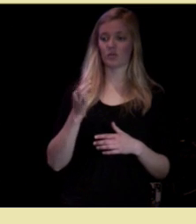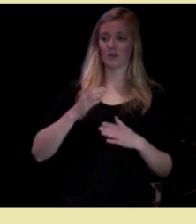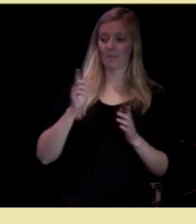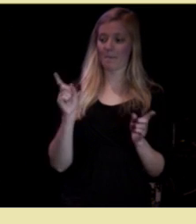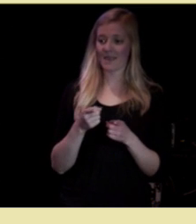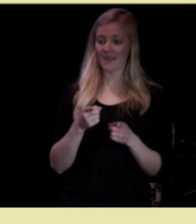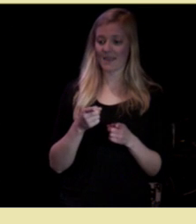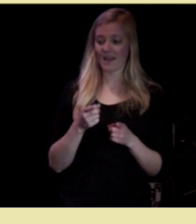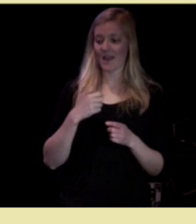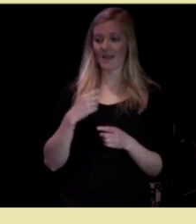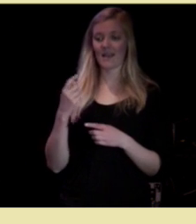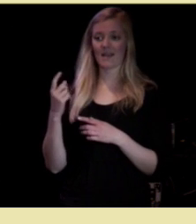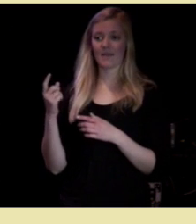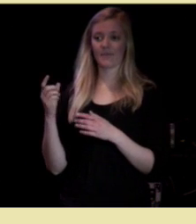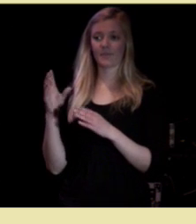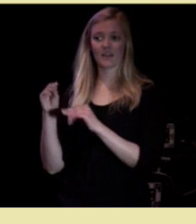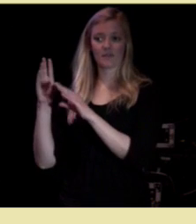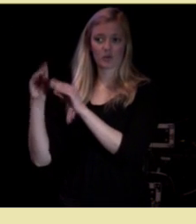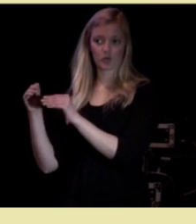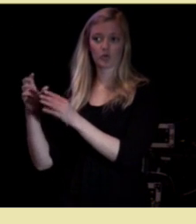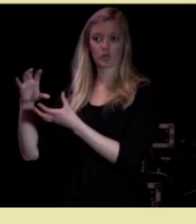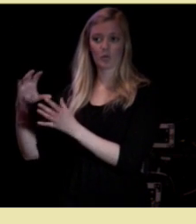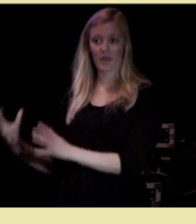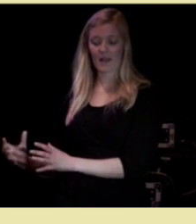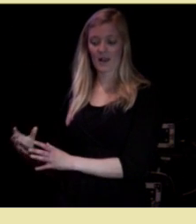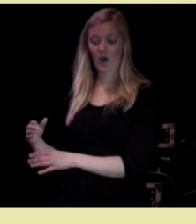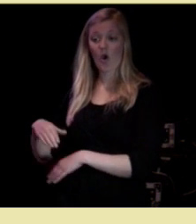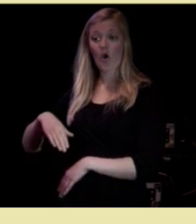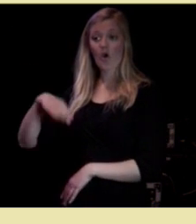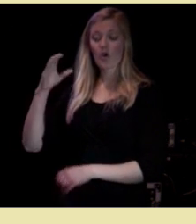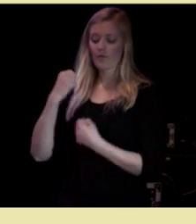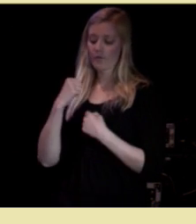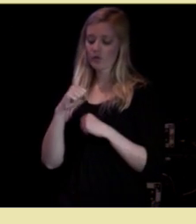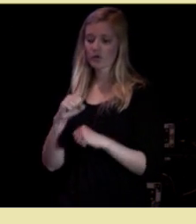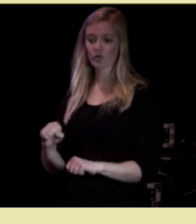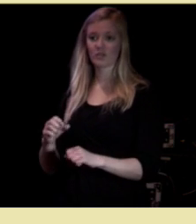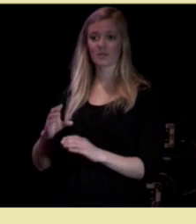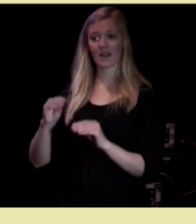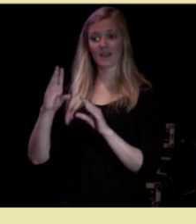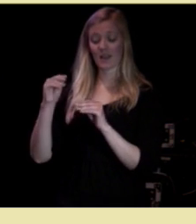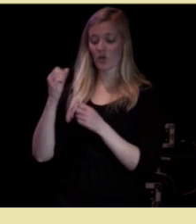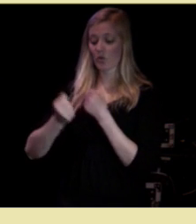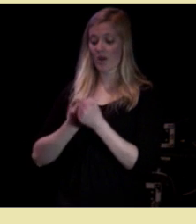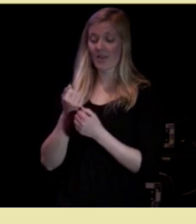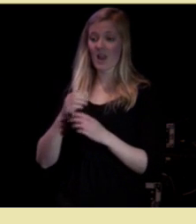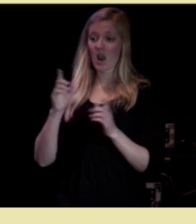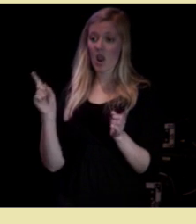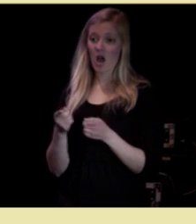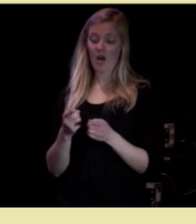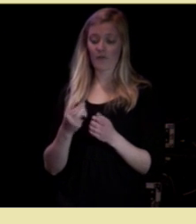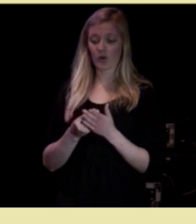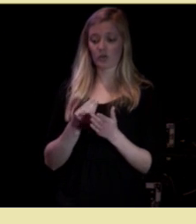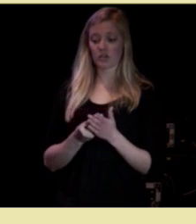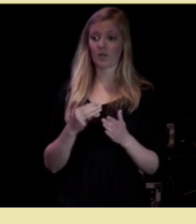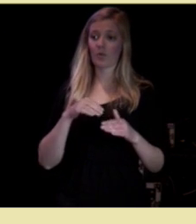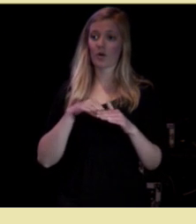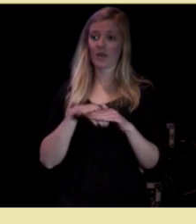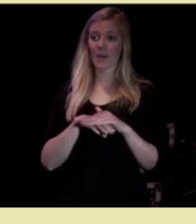intervensjonsmodellen. Høyere funksjonsbedring betød også lavere behov for hjemmetjenester, som utgjorde en forskjell